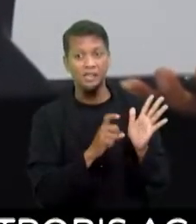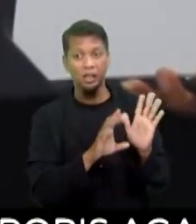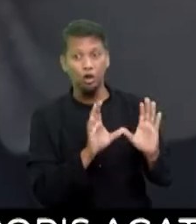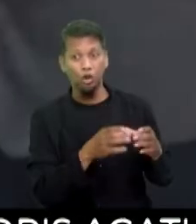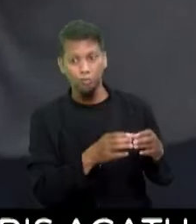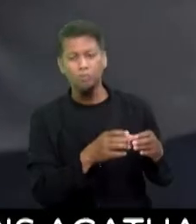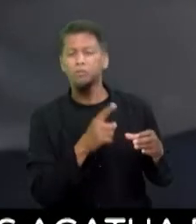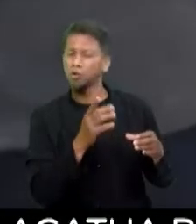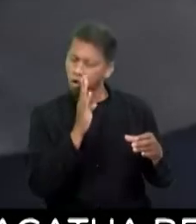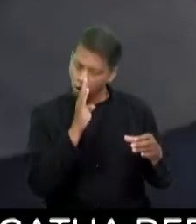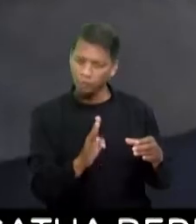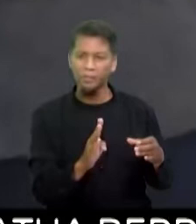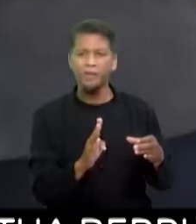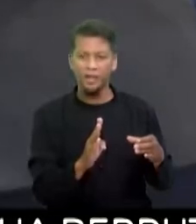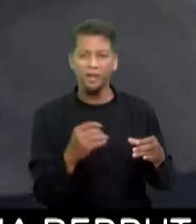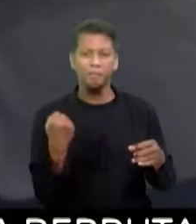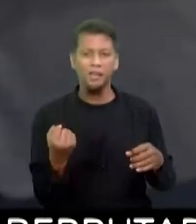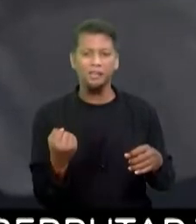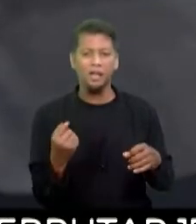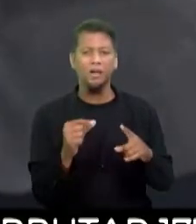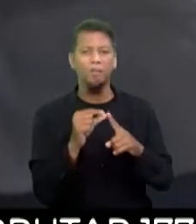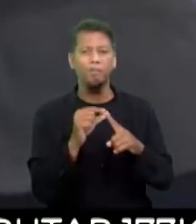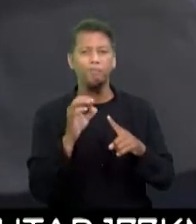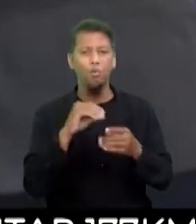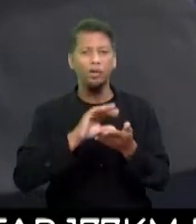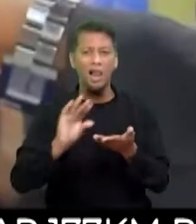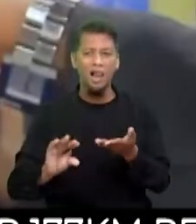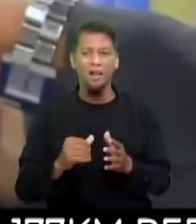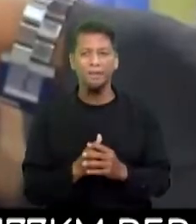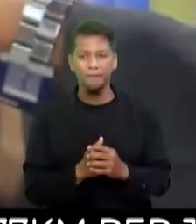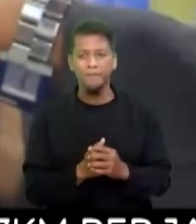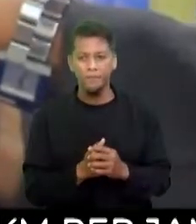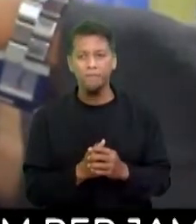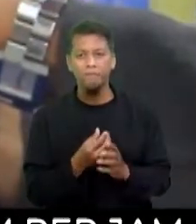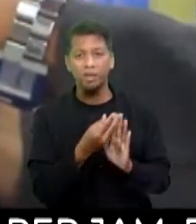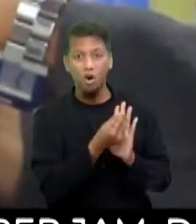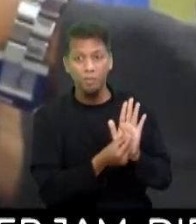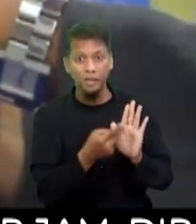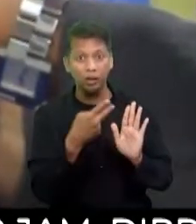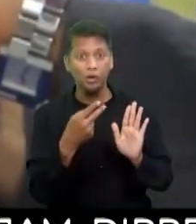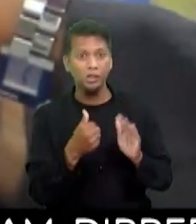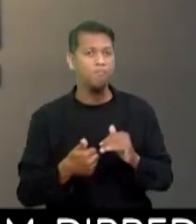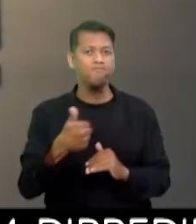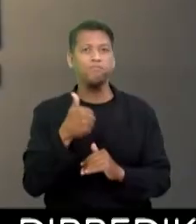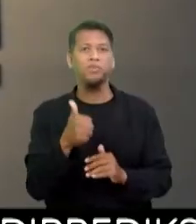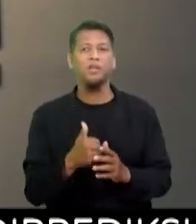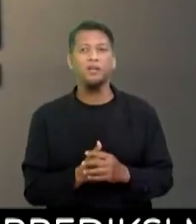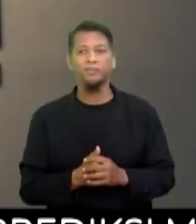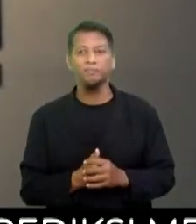mengembangkan pasar modal dan memberikan kontribusi terhadap perekonomian Indonesia. Dari Denpasar, Bali, Wiradana iNews melaporkan.